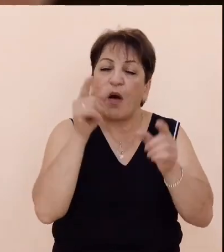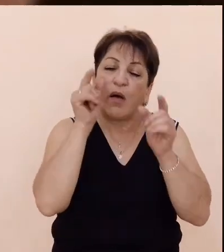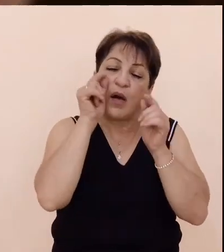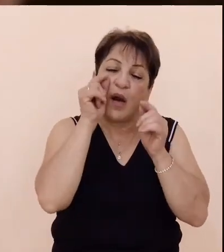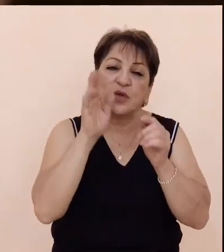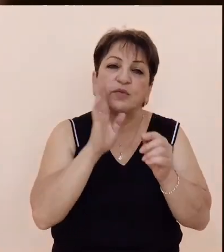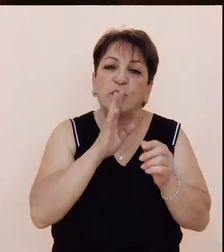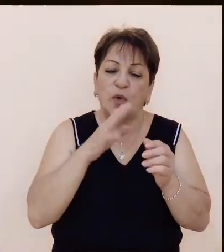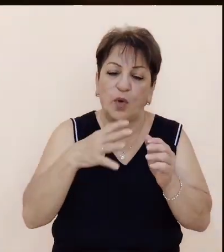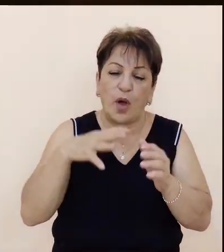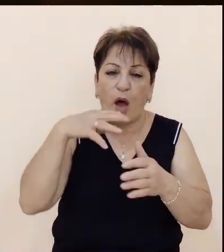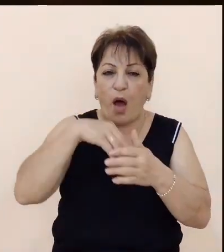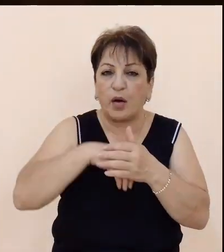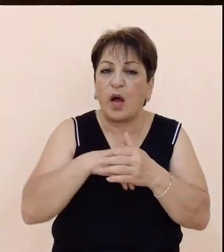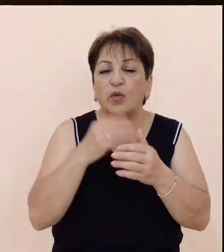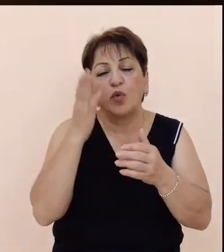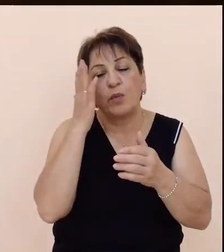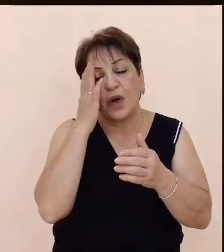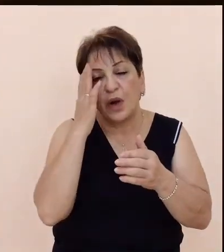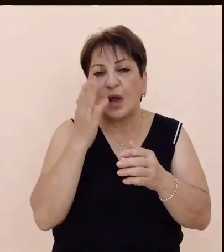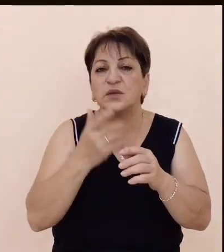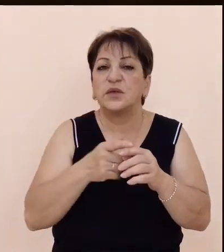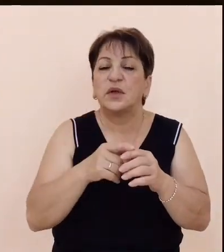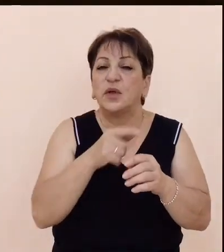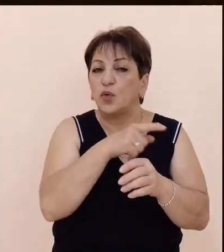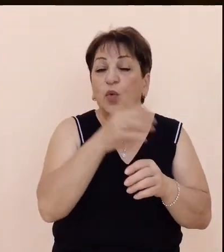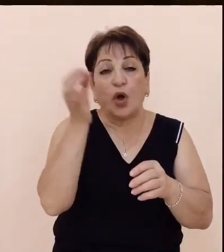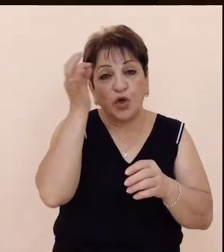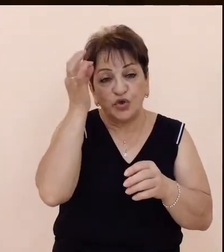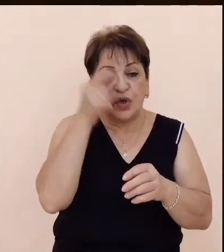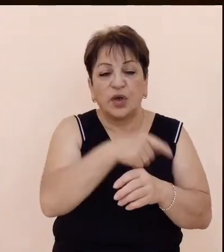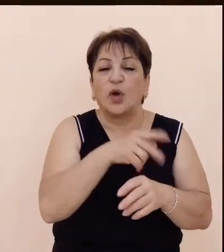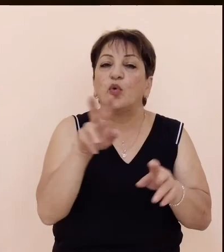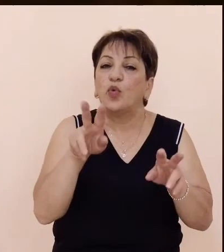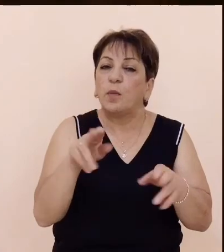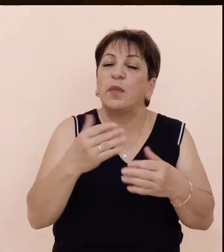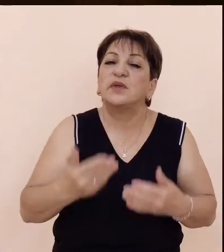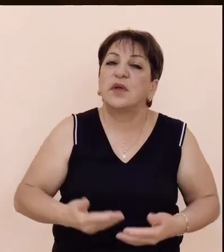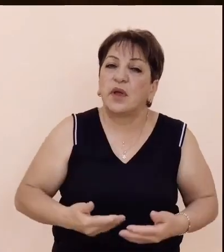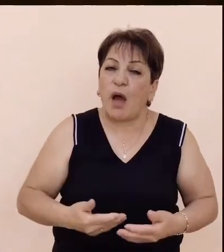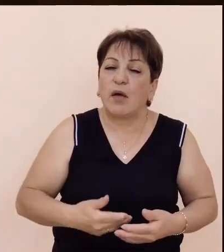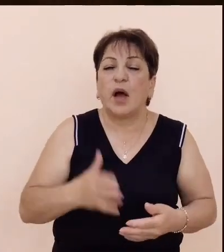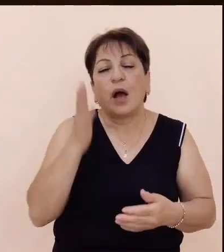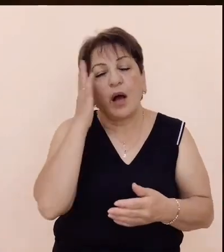արգանդում։ Պարզապես պետք է հիշել, որ նա ևս բնականոն կյանք է վարում։